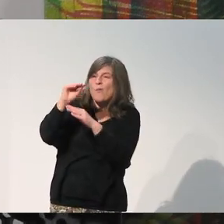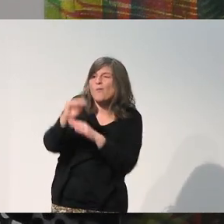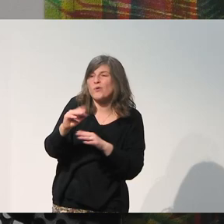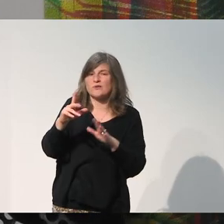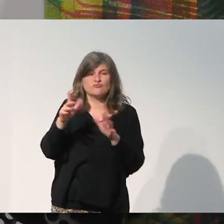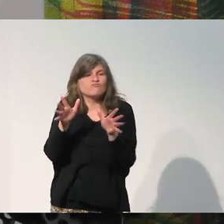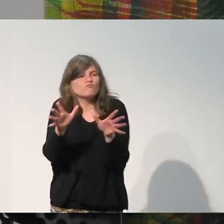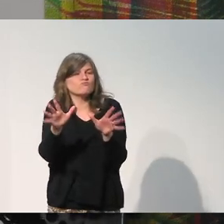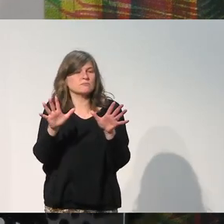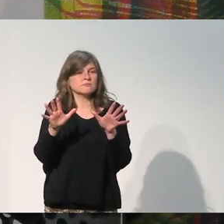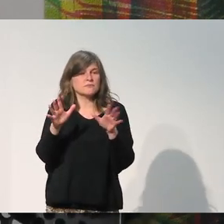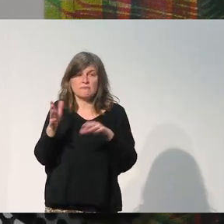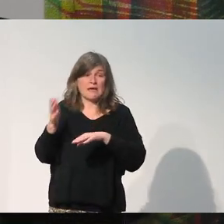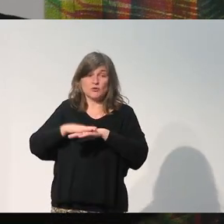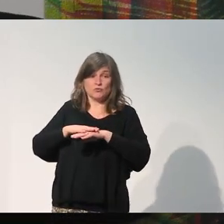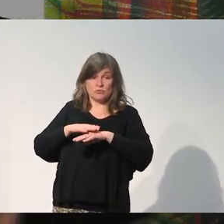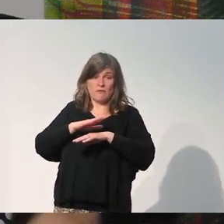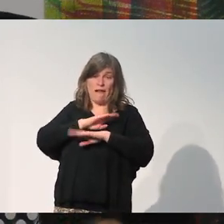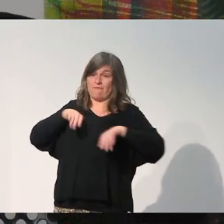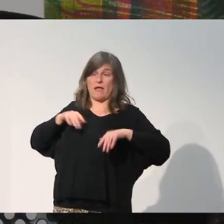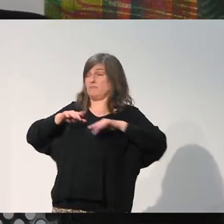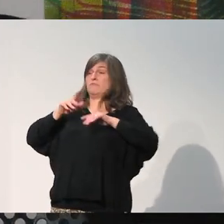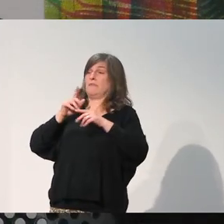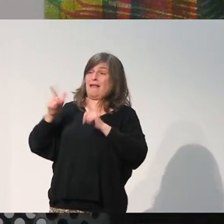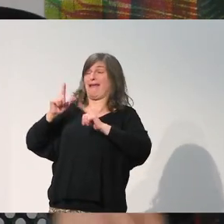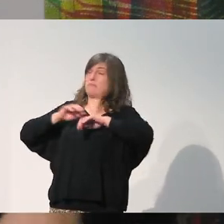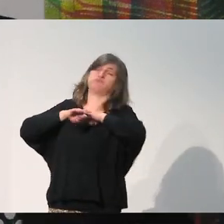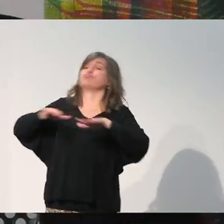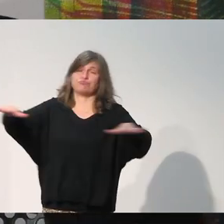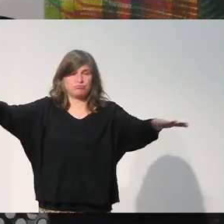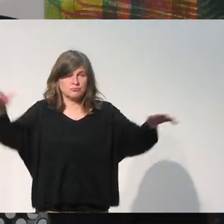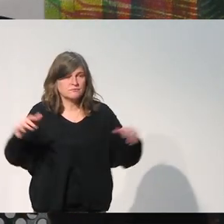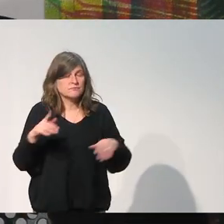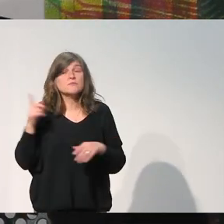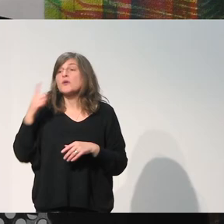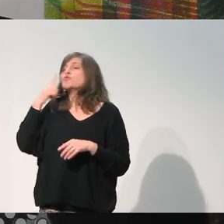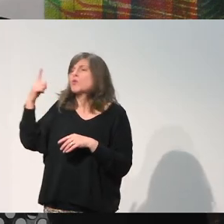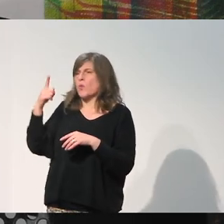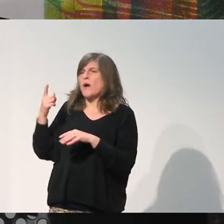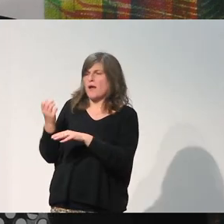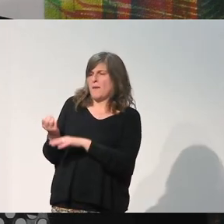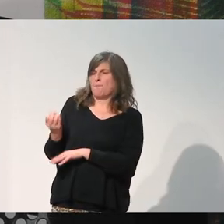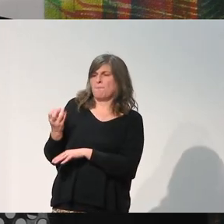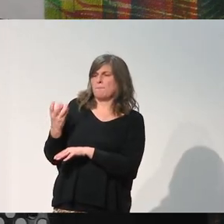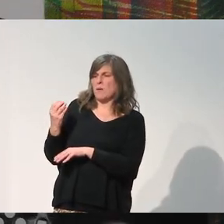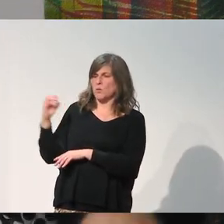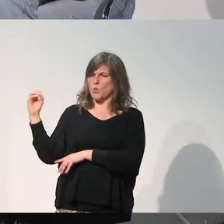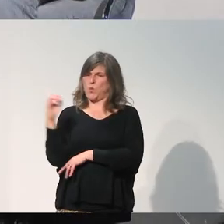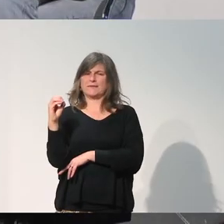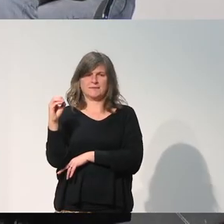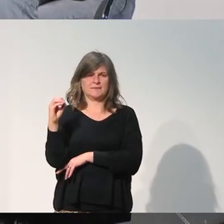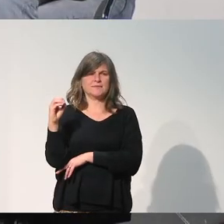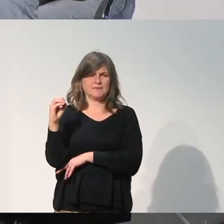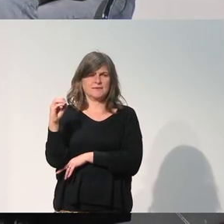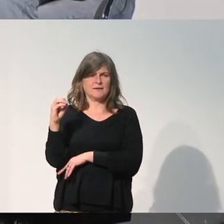c'était la dernière dévastation, quoi. En fait, c'est les 2 années où... Mais je crois qu'à Beyrouth-Ouest aussi, il y a eu une espèce de symétrie